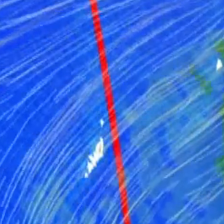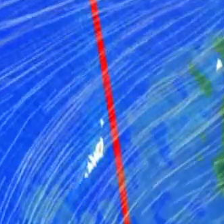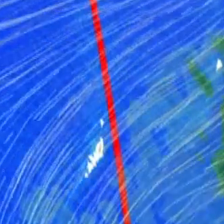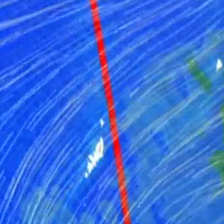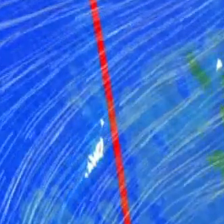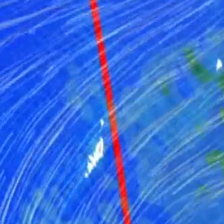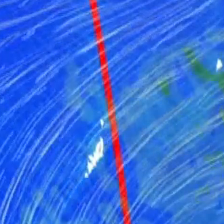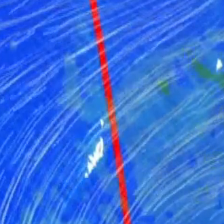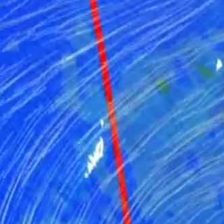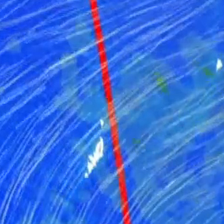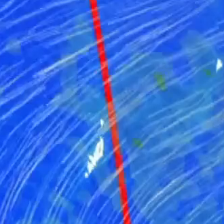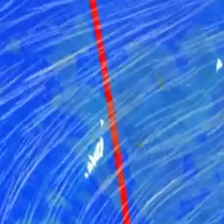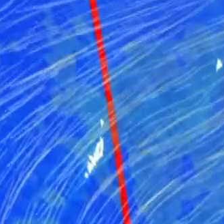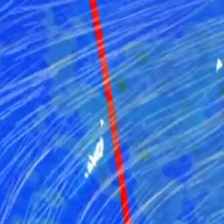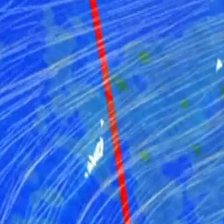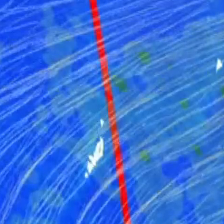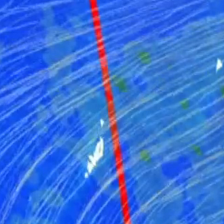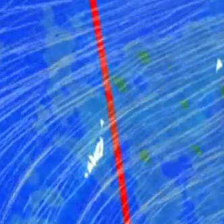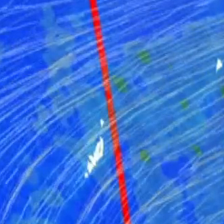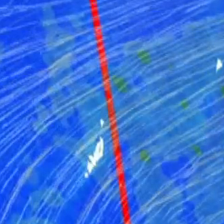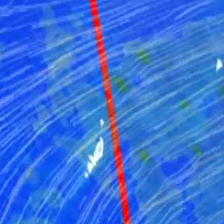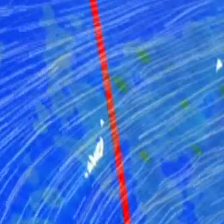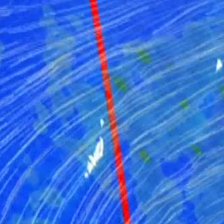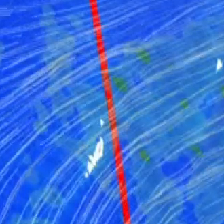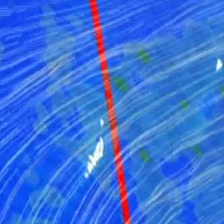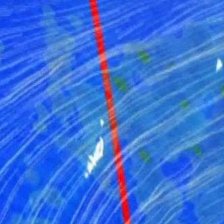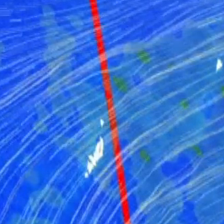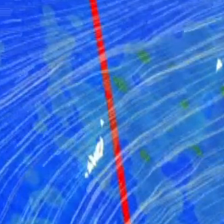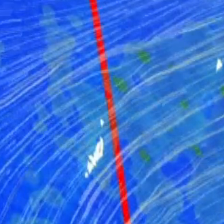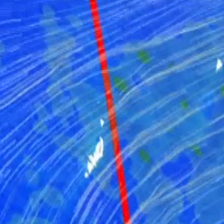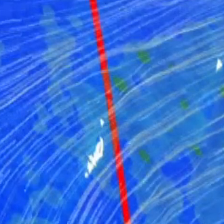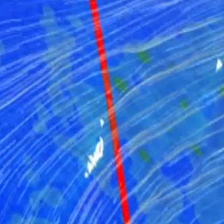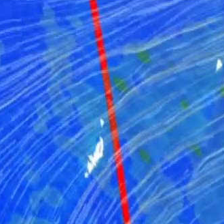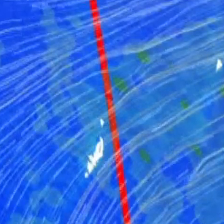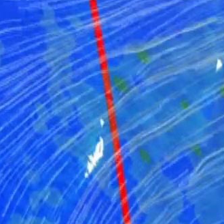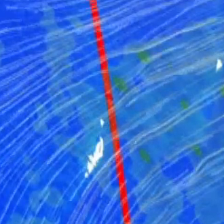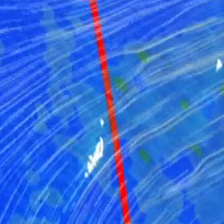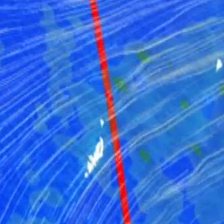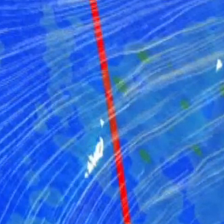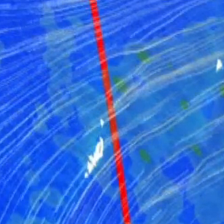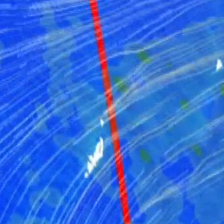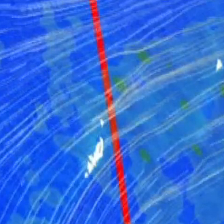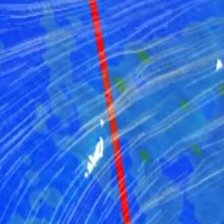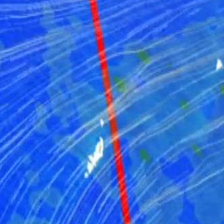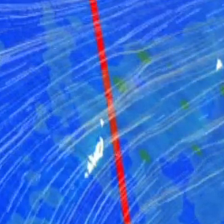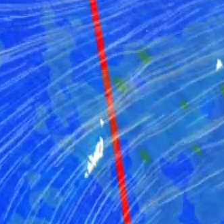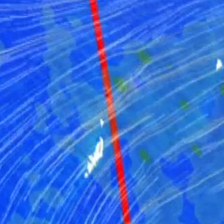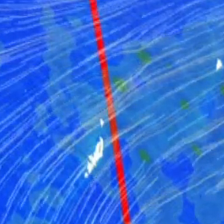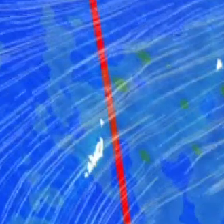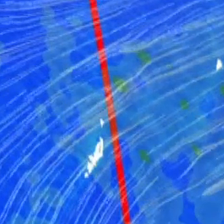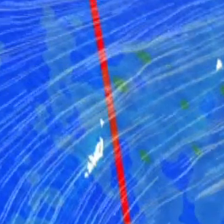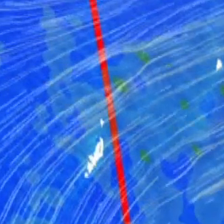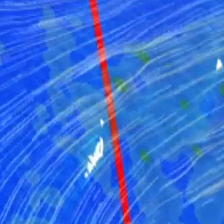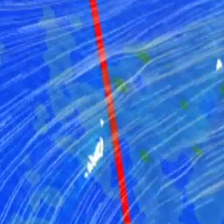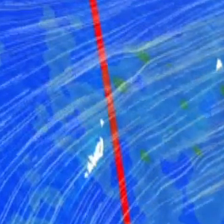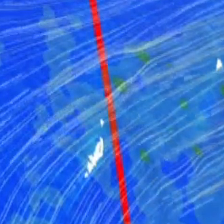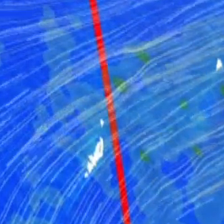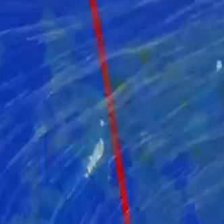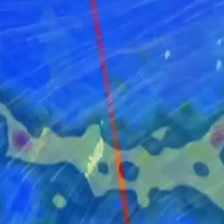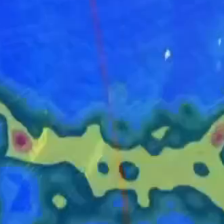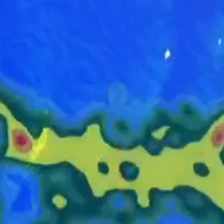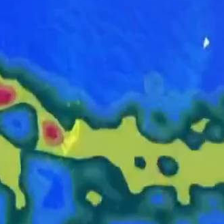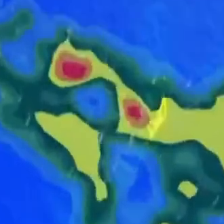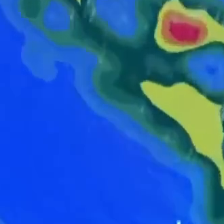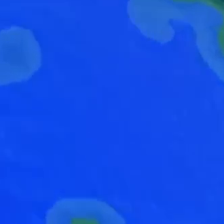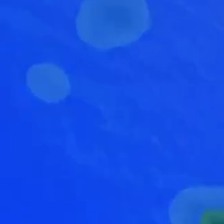ng West Philippine Sea ang sama ng panahon. Magbabago pa po ang pagkilos nito kaya manatiling nakaantabay sa updates ukol dito. Patuloy namang